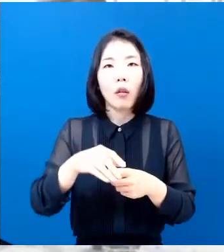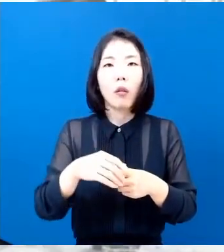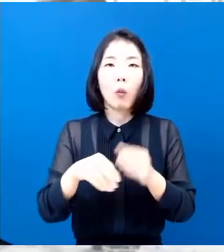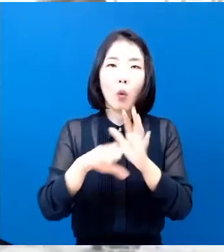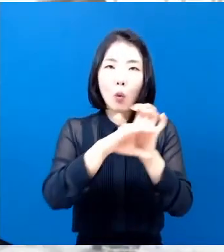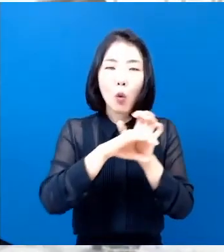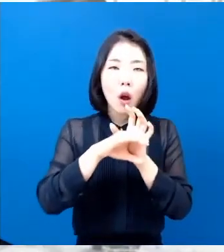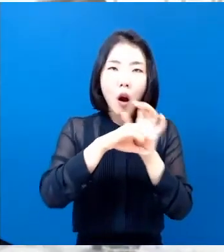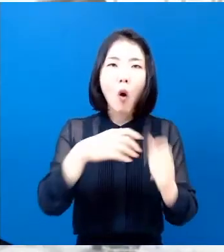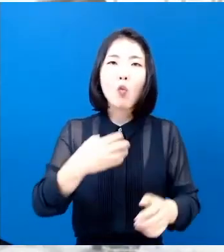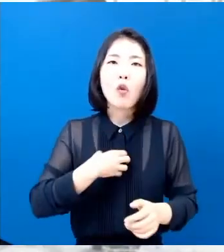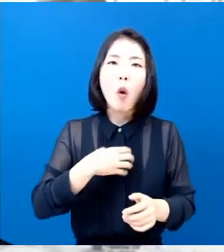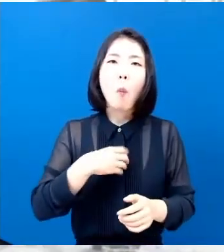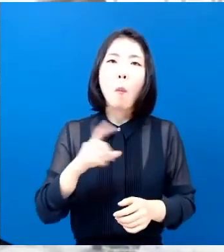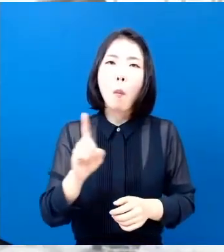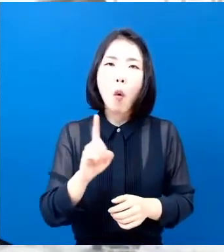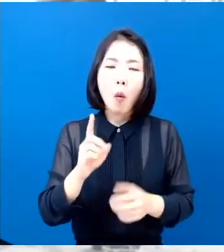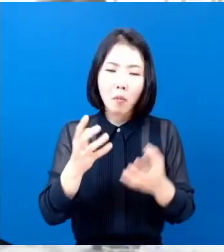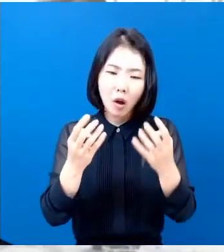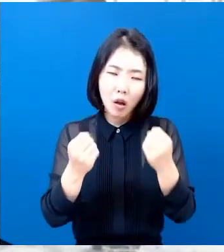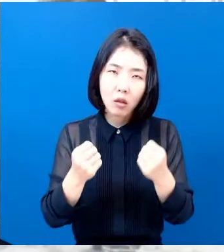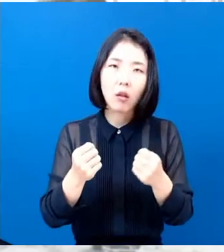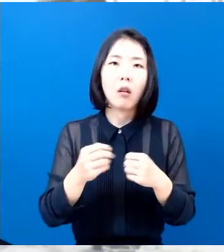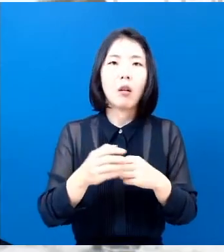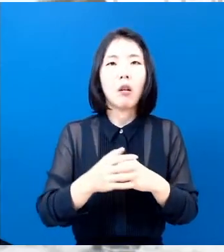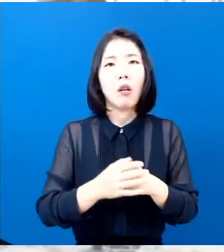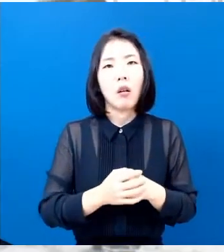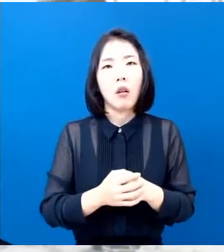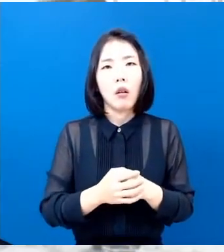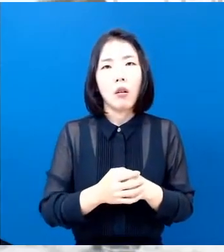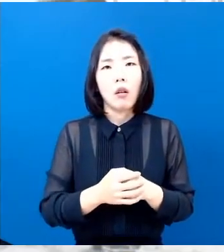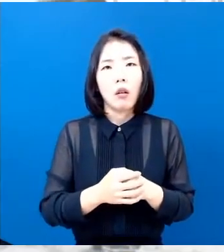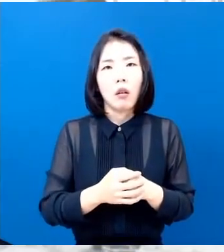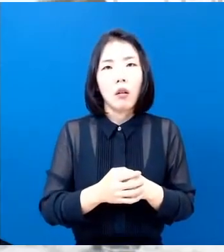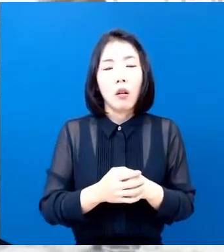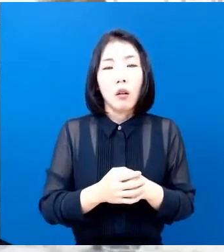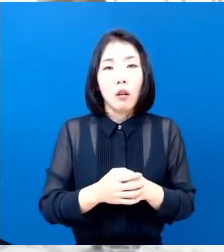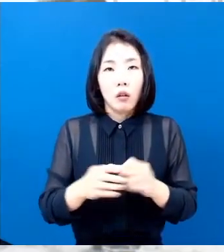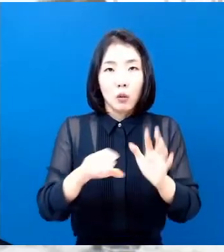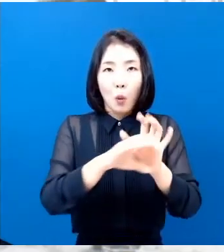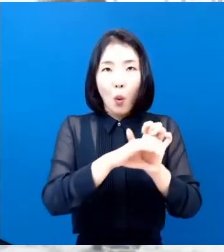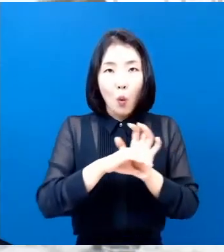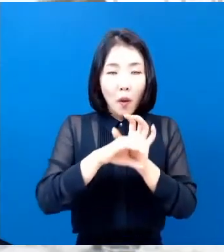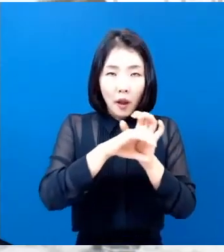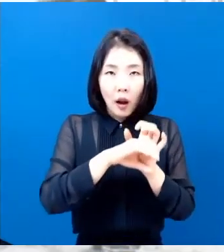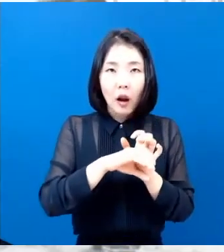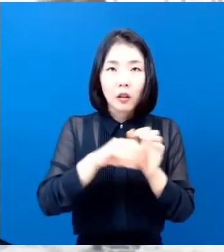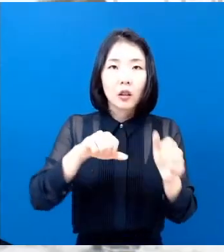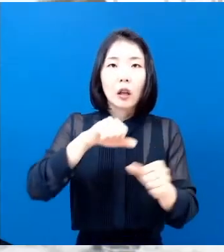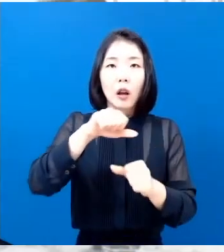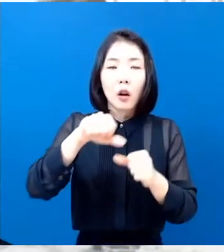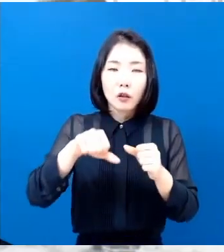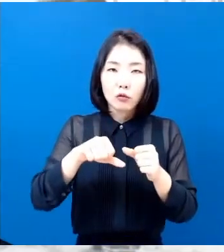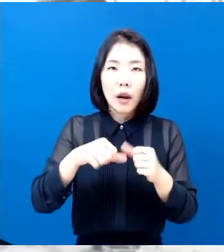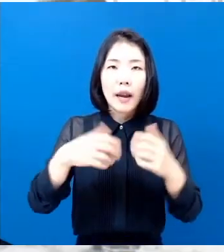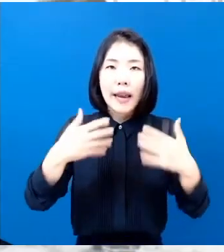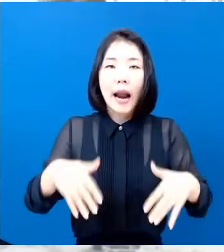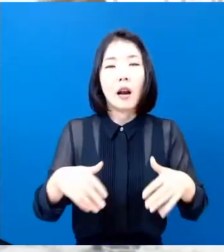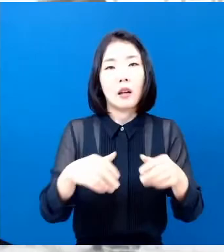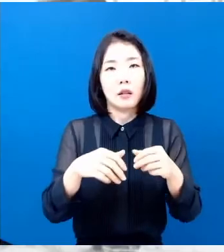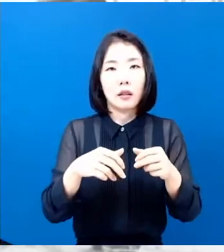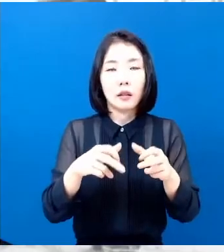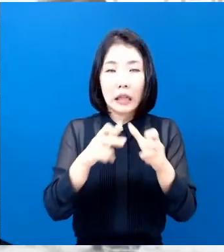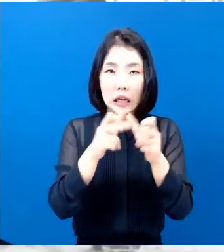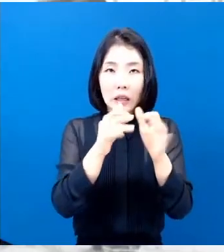위험 적인 요소가 많은 공간이기도 합니다 이번 코로나 상황에서 드러난 취약 집단과